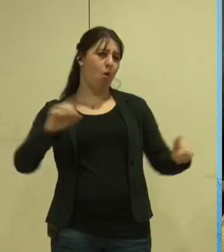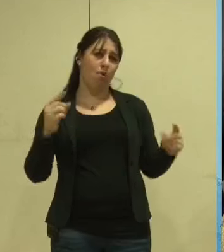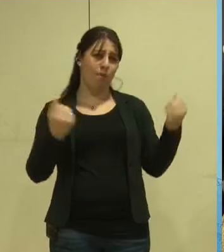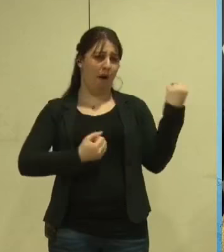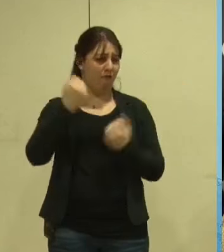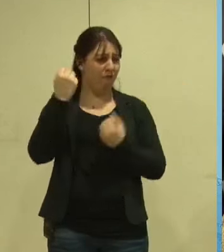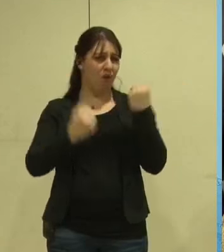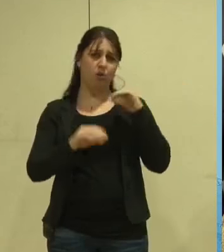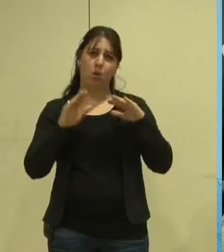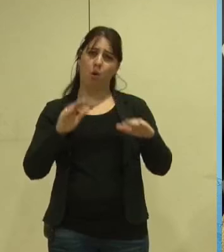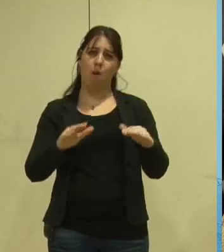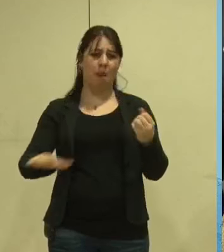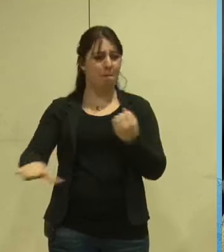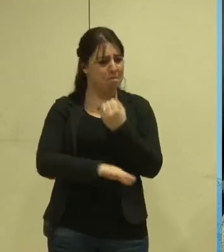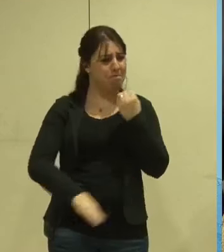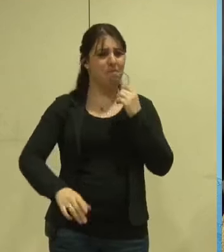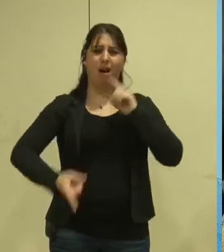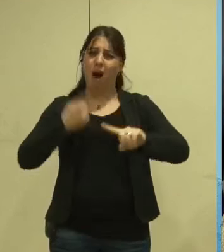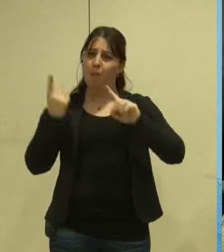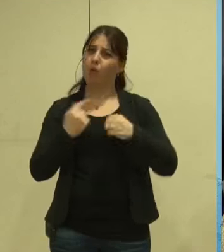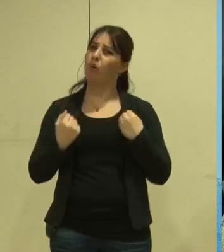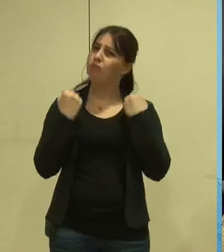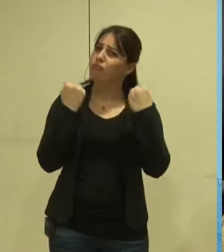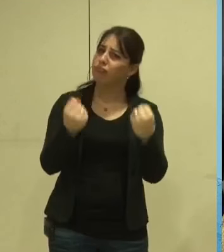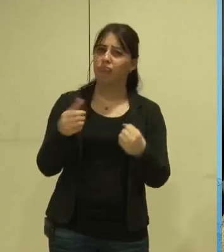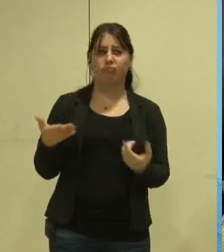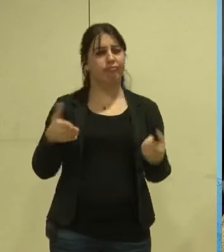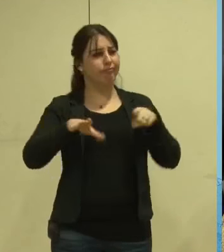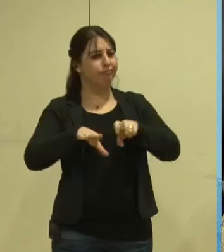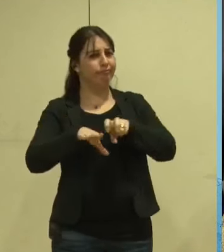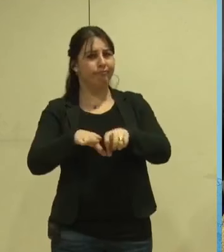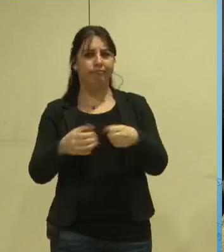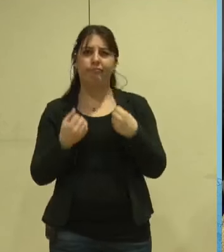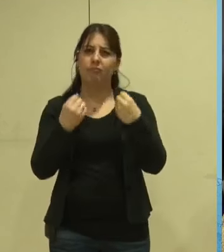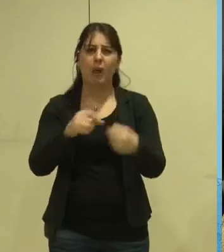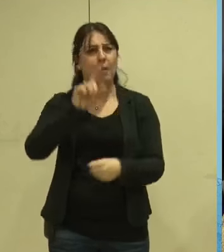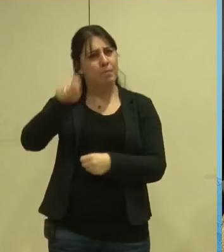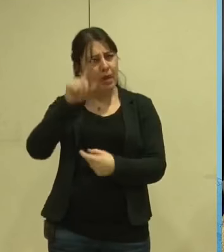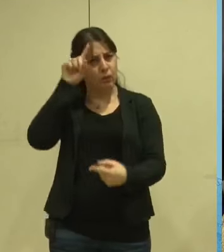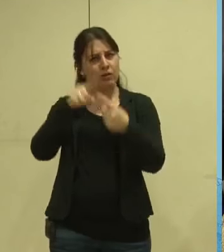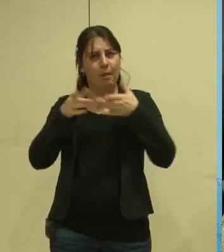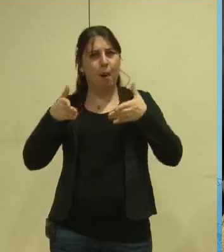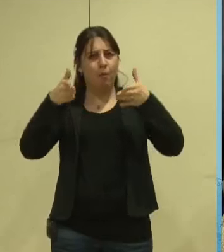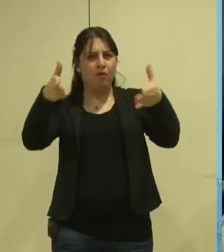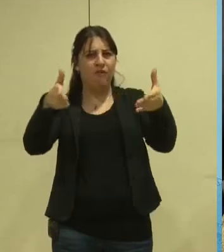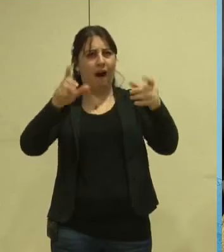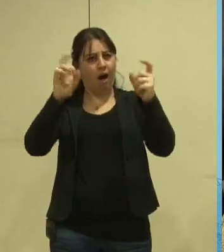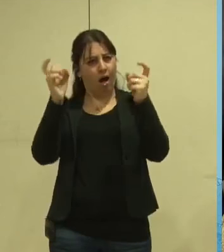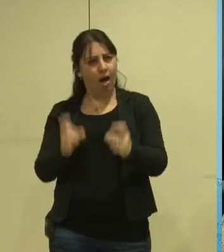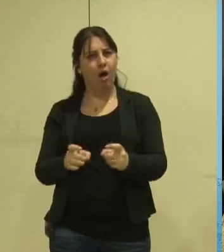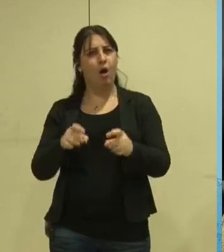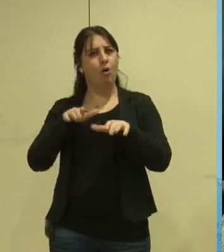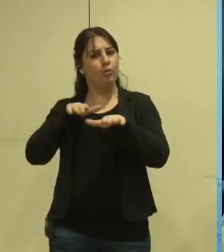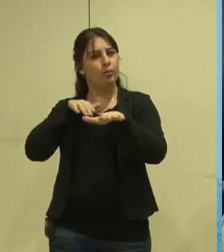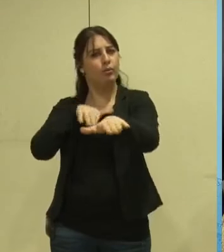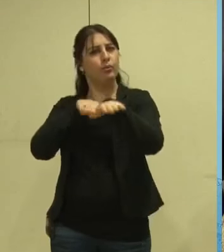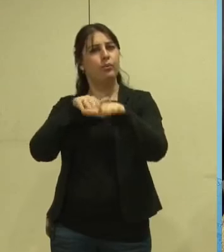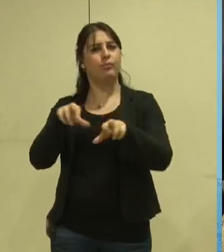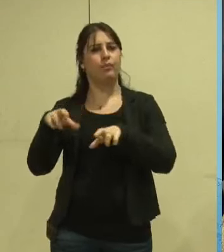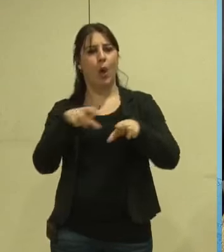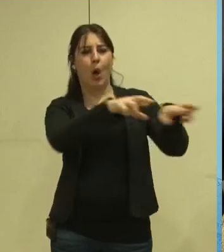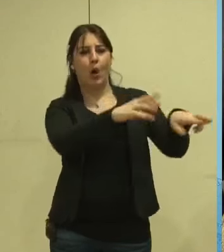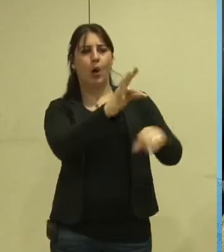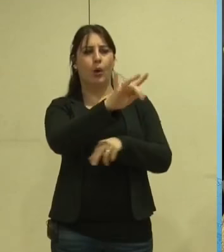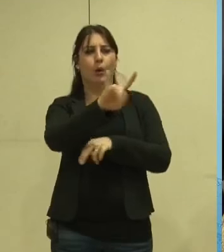de déplacement primordial. C'est une vision d'avenir de chercher à libérer les boulevards pour une meilleure fluidité routière et une